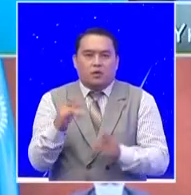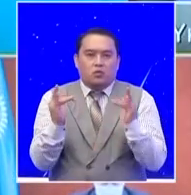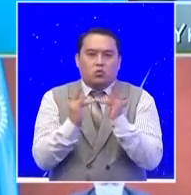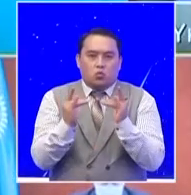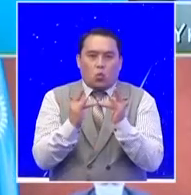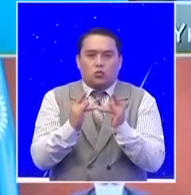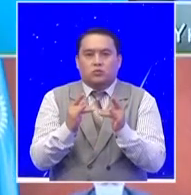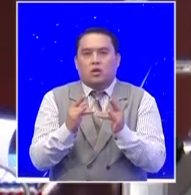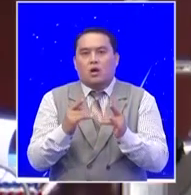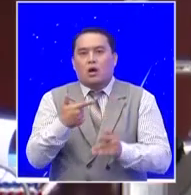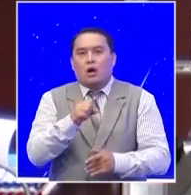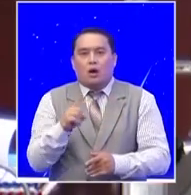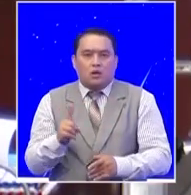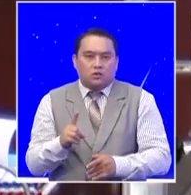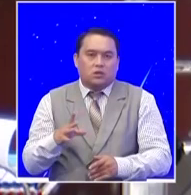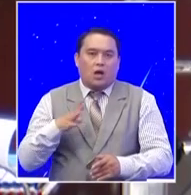орын оттегі,